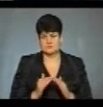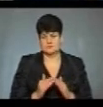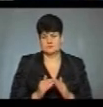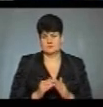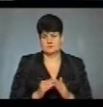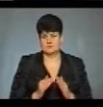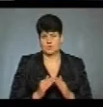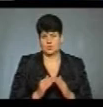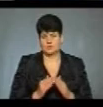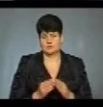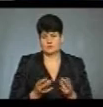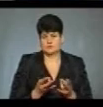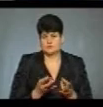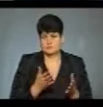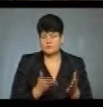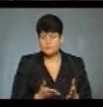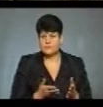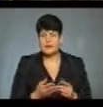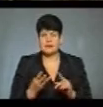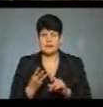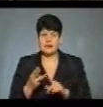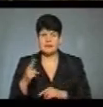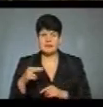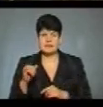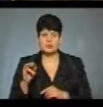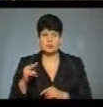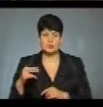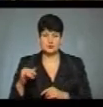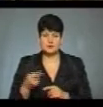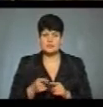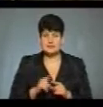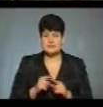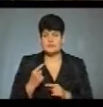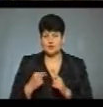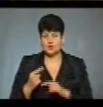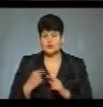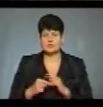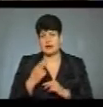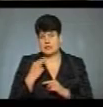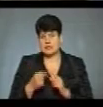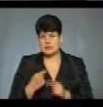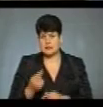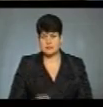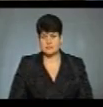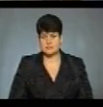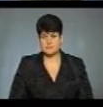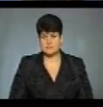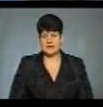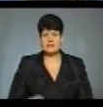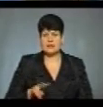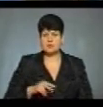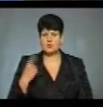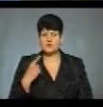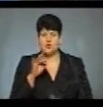ужиткове значення цей виріб має мати. І третє – це дідух, різдвяний дух, це відродження традицій та звичаї українського народу. Директор обласного